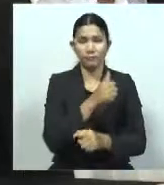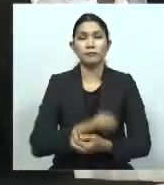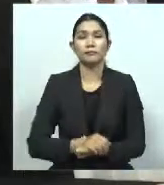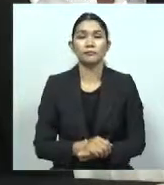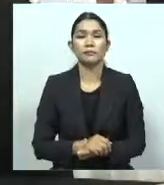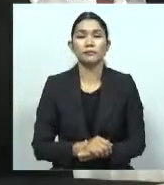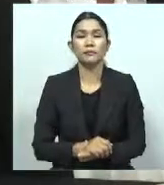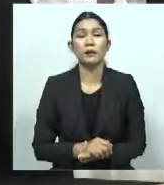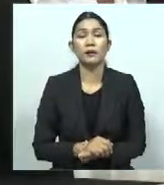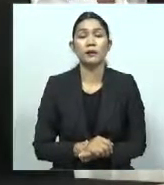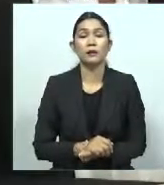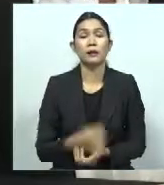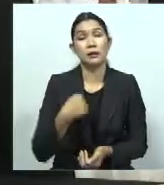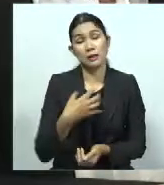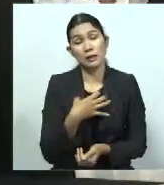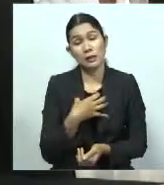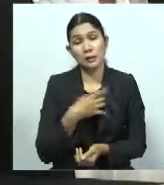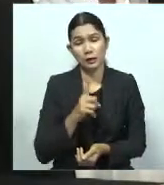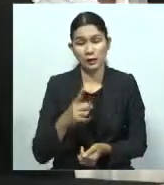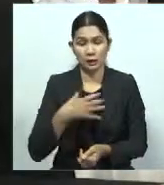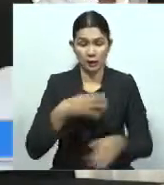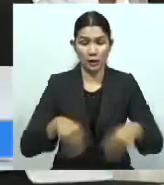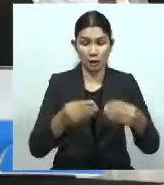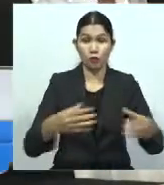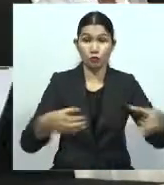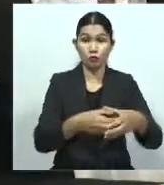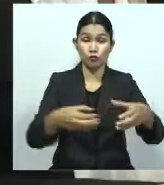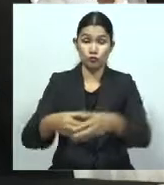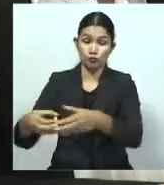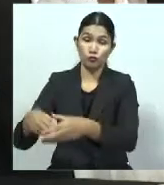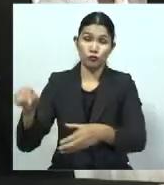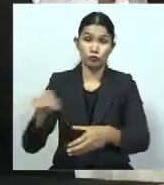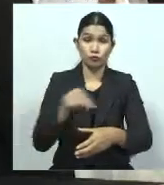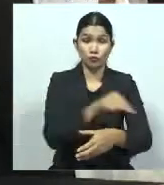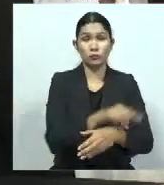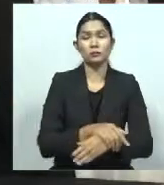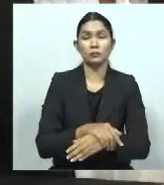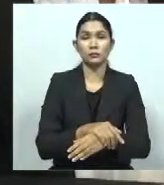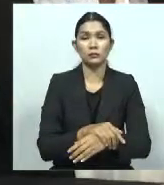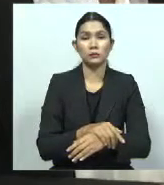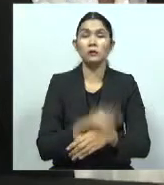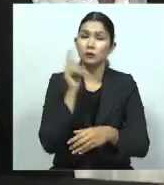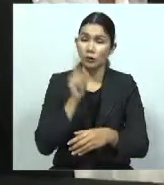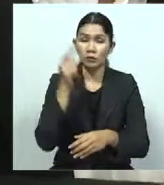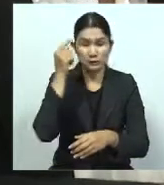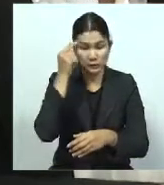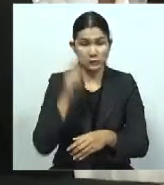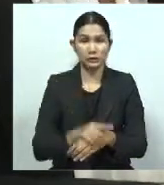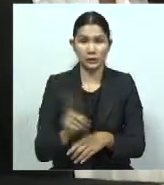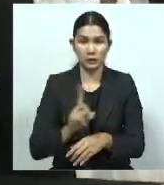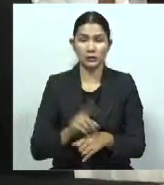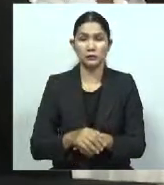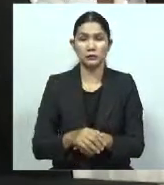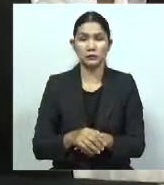เพราะเราอยากให้ทุกพรรคเนี่ยนะครับยึดว่าวันนี้เนี่